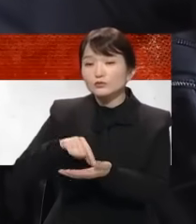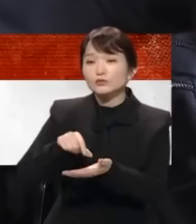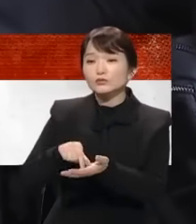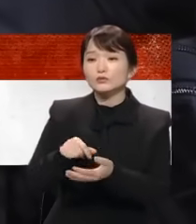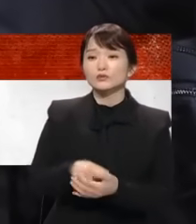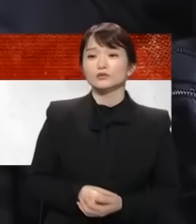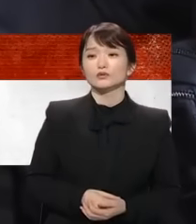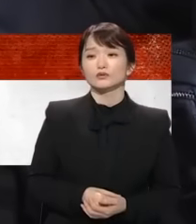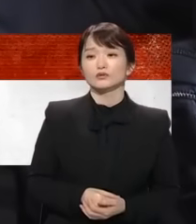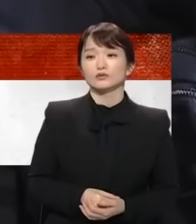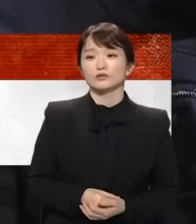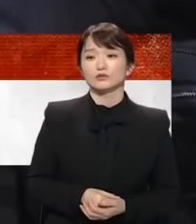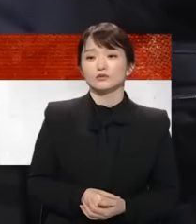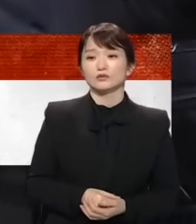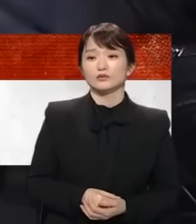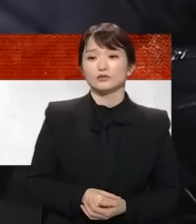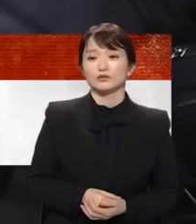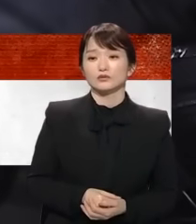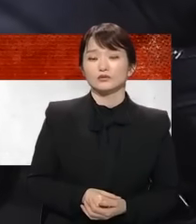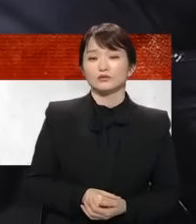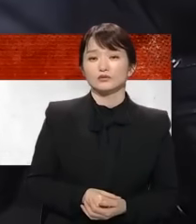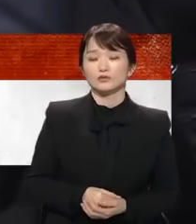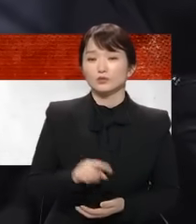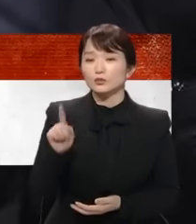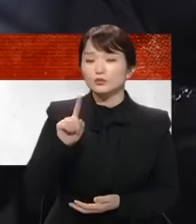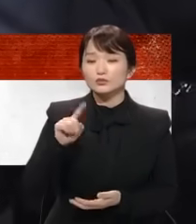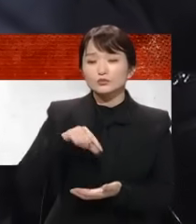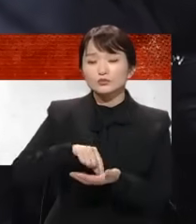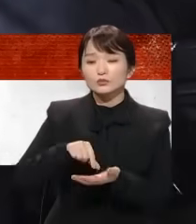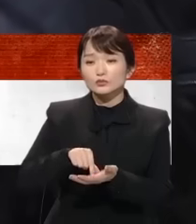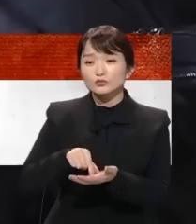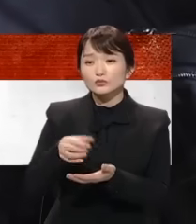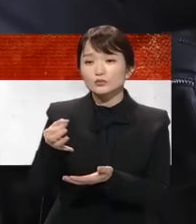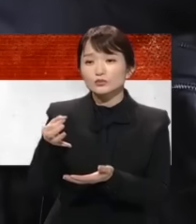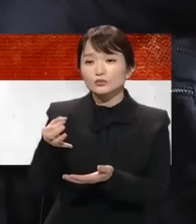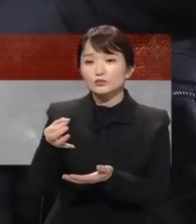말로 안니다 아 어느 정도죠